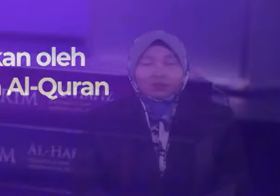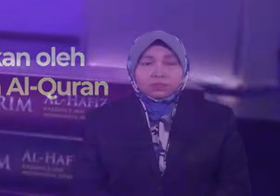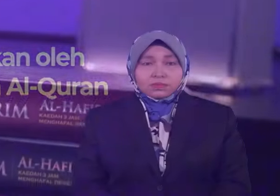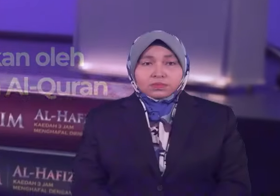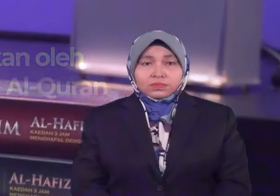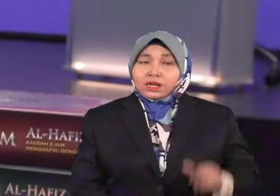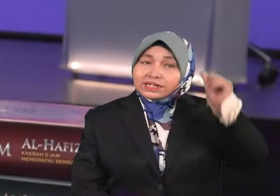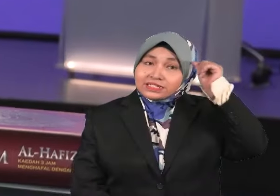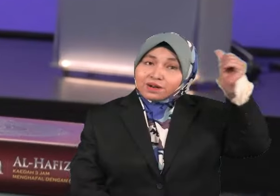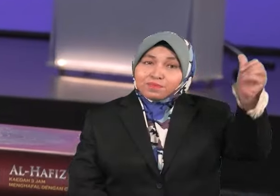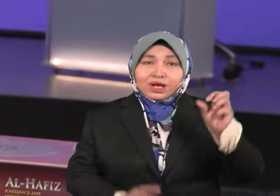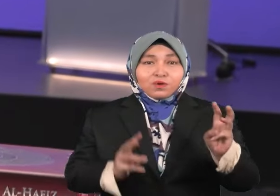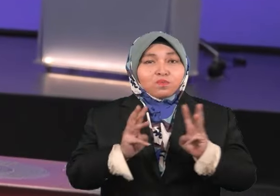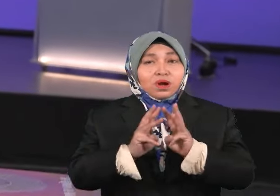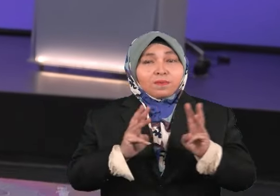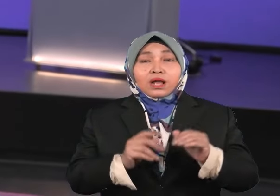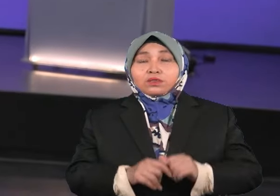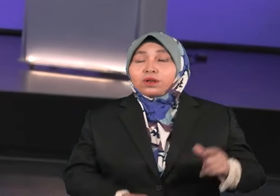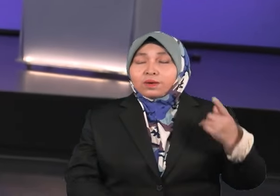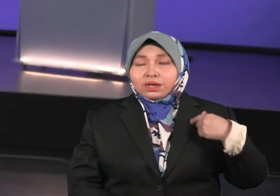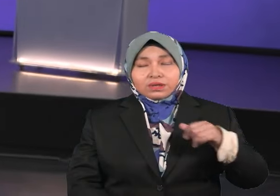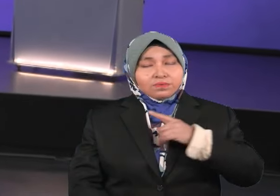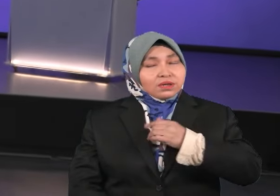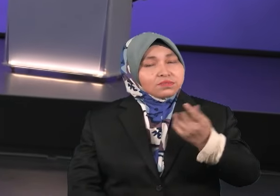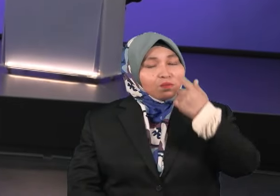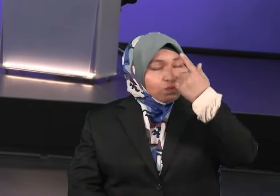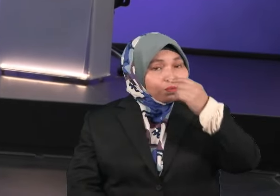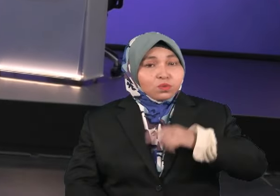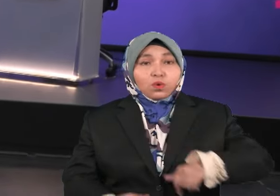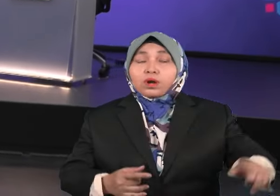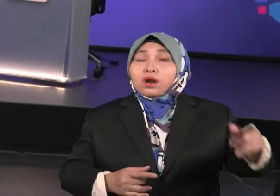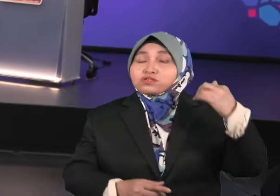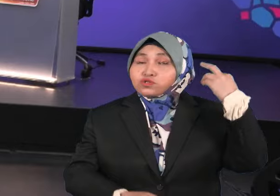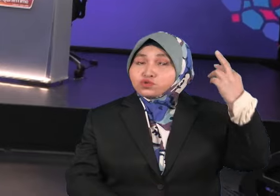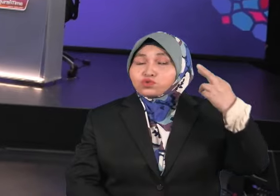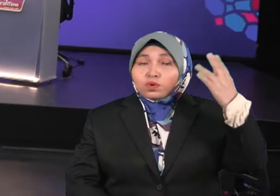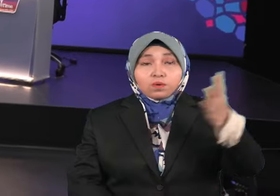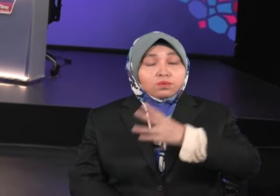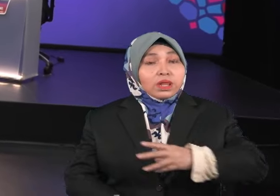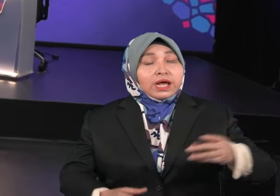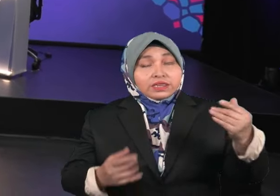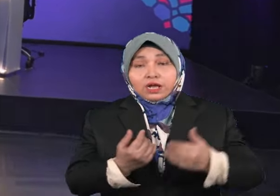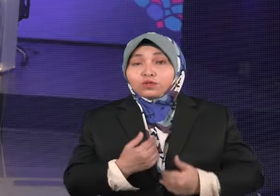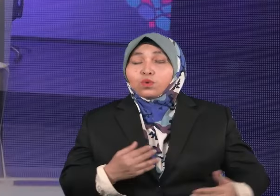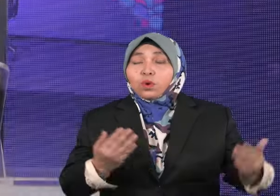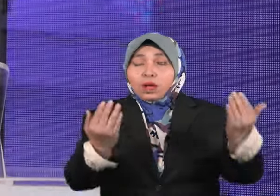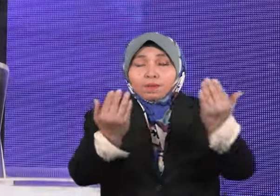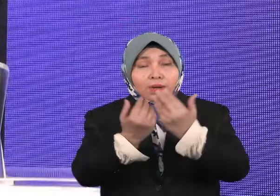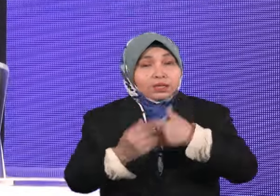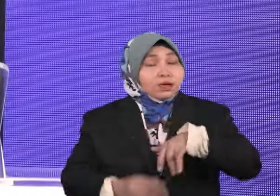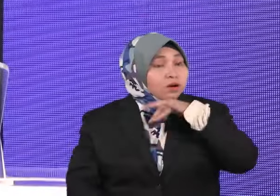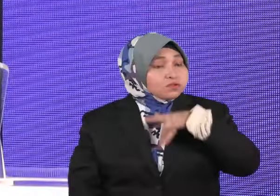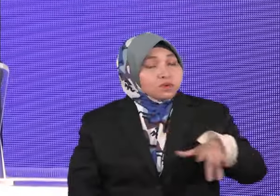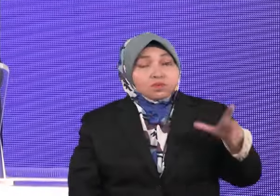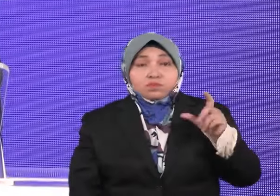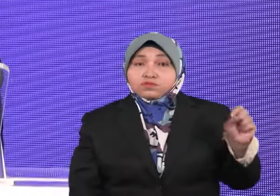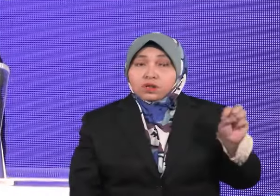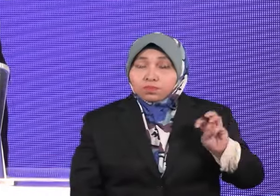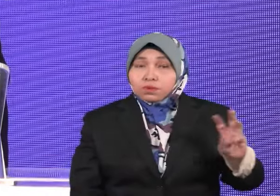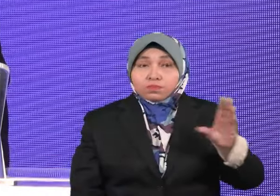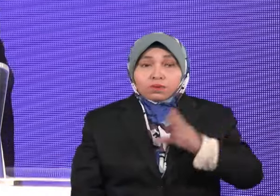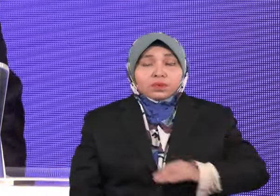العالمين. السلام عليكم ورحمة الله وبركاته. الحمد لله والصلاة والسلام على رسول الله وعلى آله ومن والاه. أشهد أن لا إله إلا الله، أشهد أن محمدا عبده